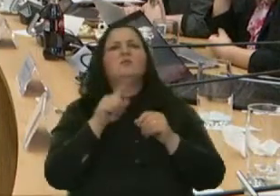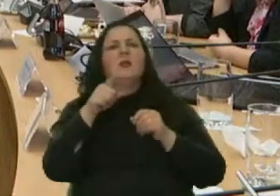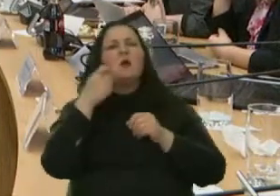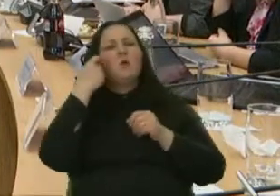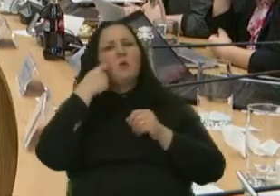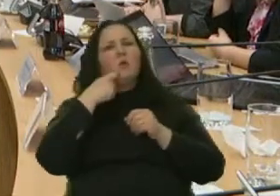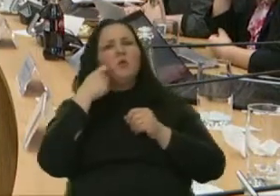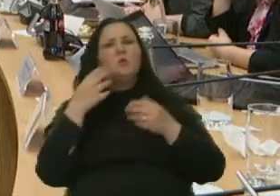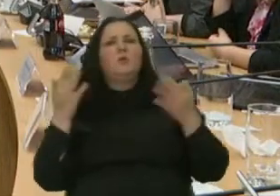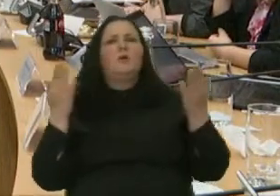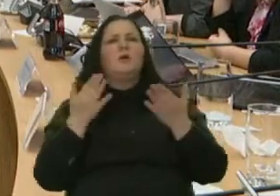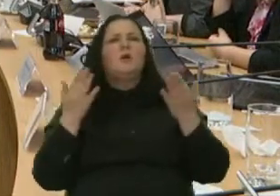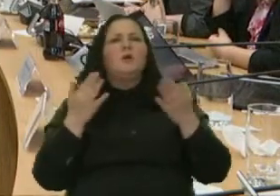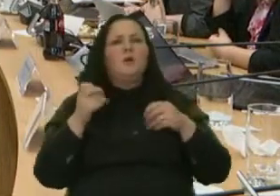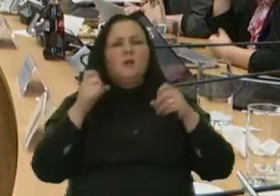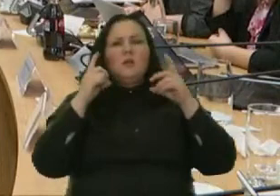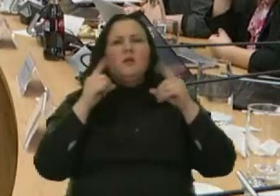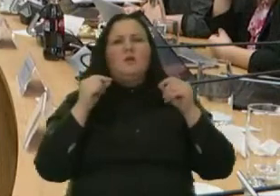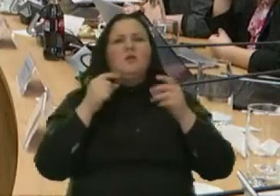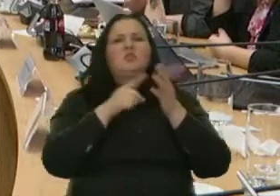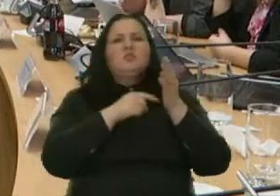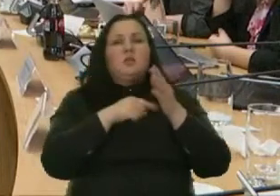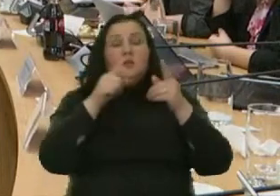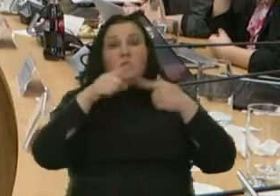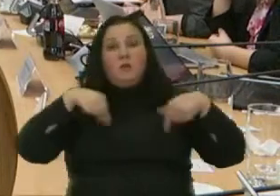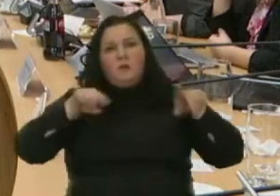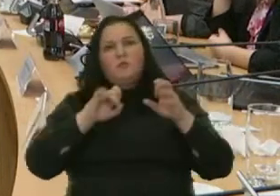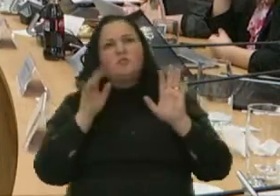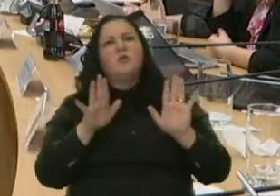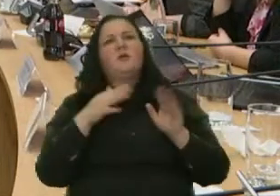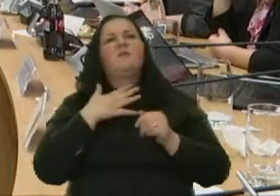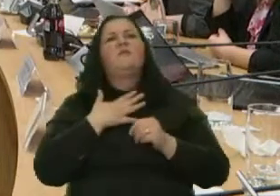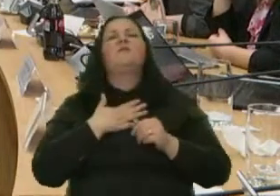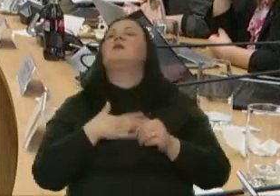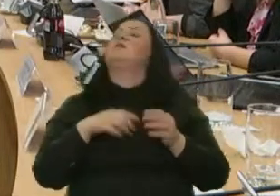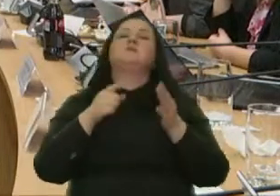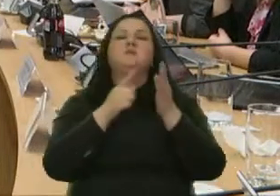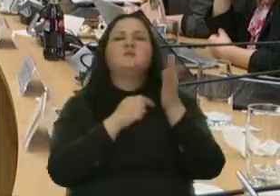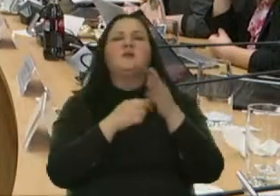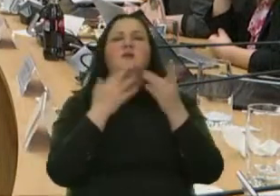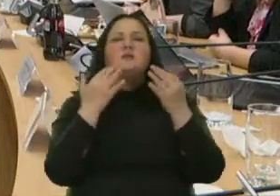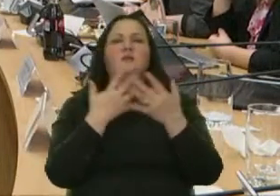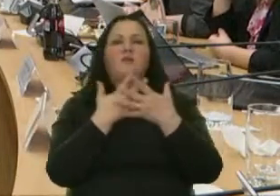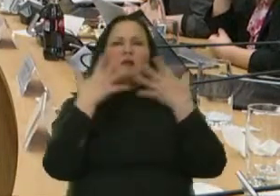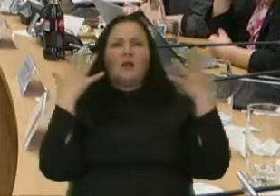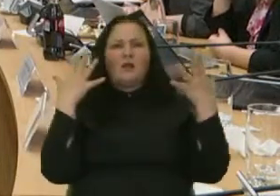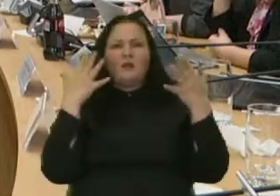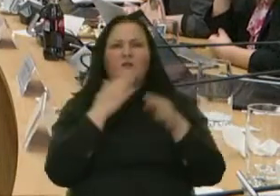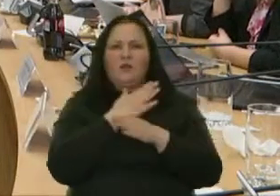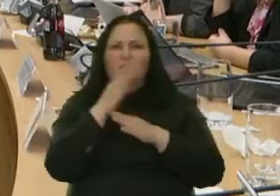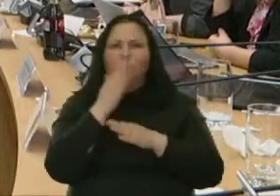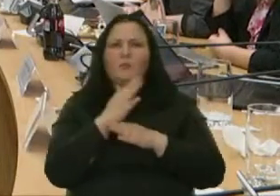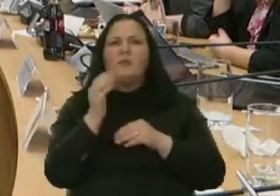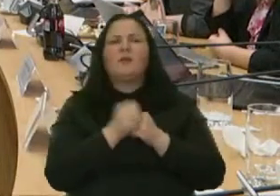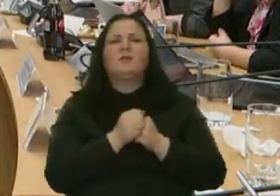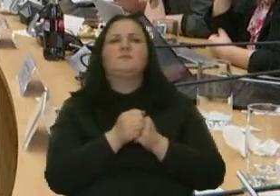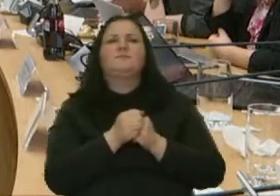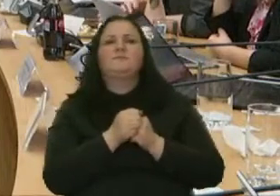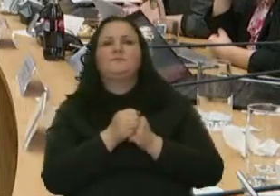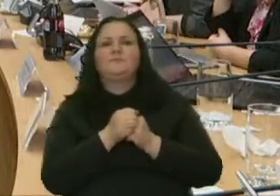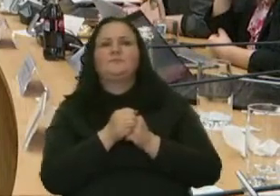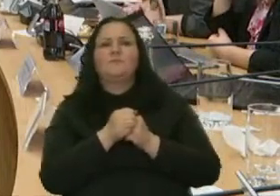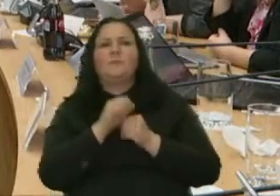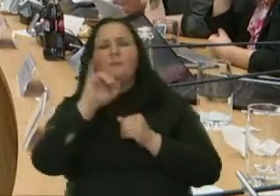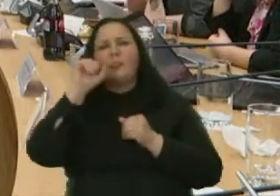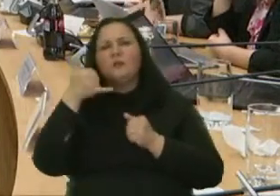care ne au transmis cererile lor și de asta Aș vrea să vă solicităm câteva clarificări suplimentare